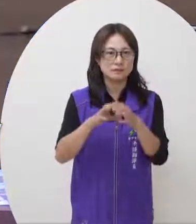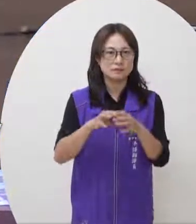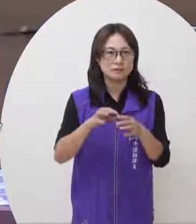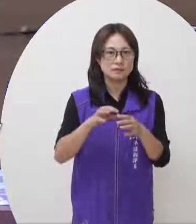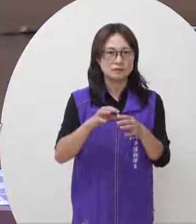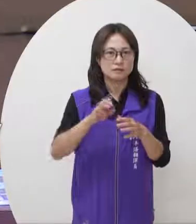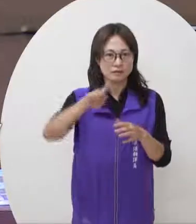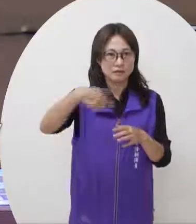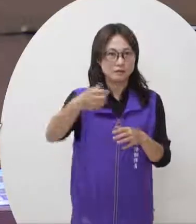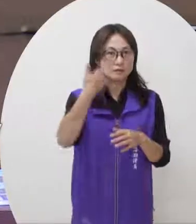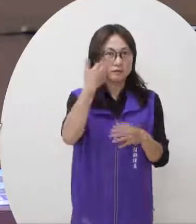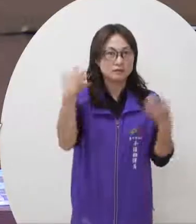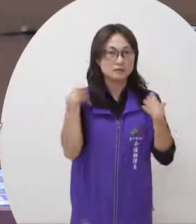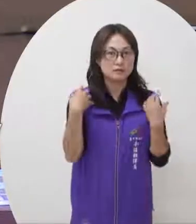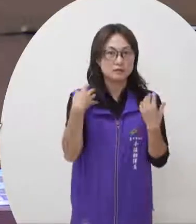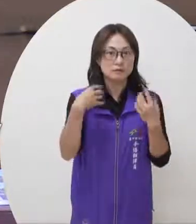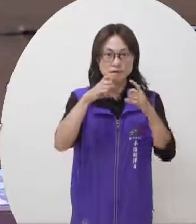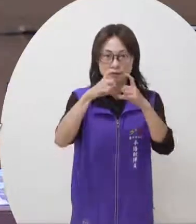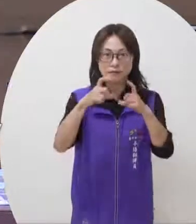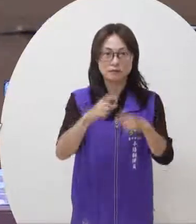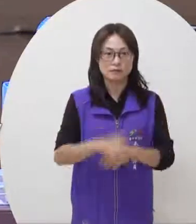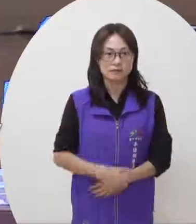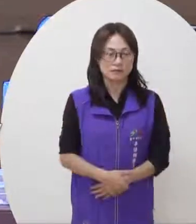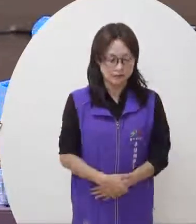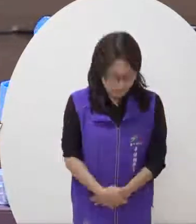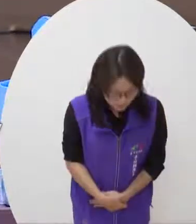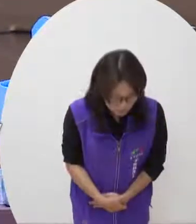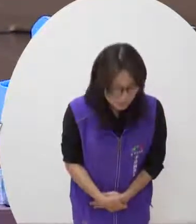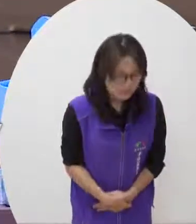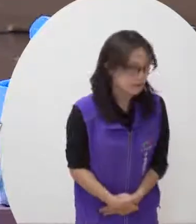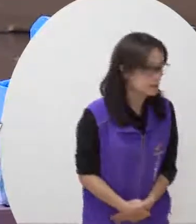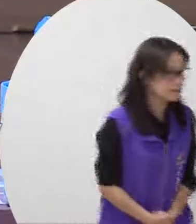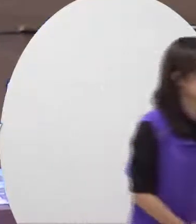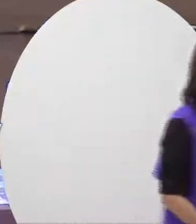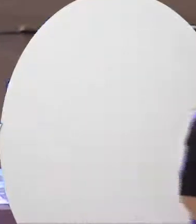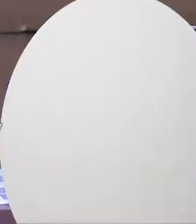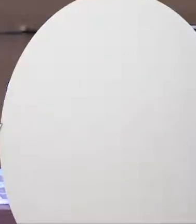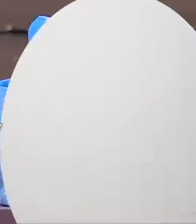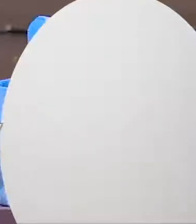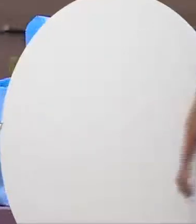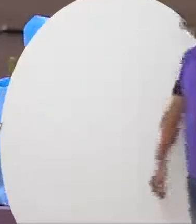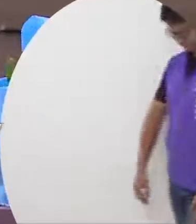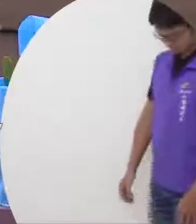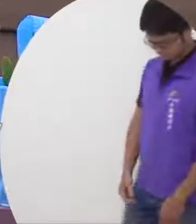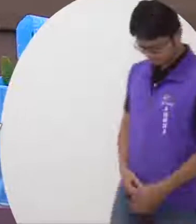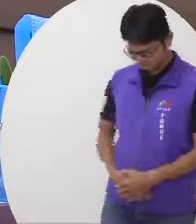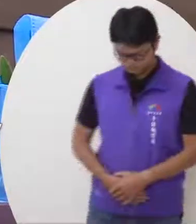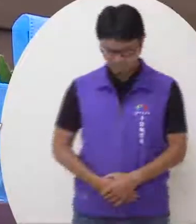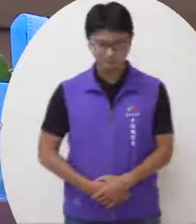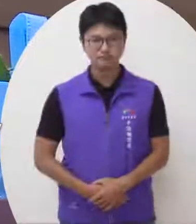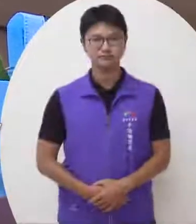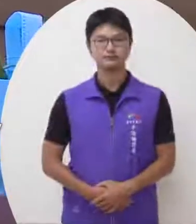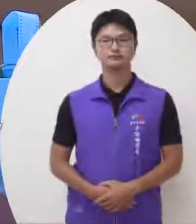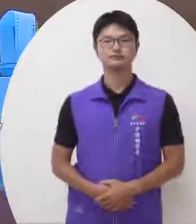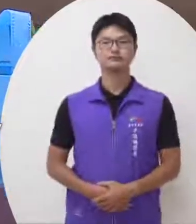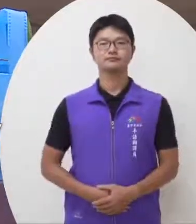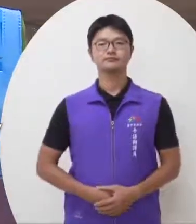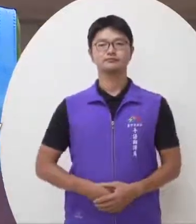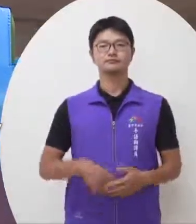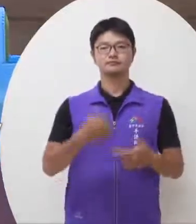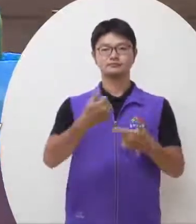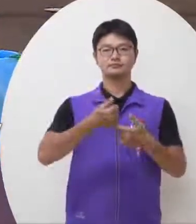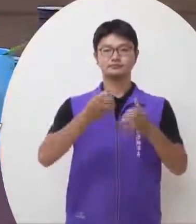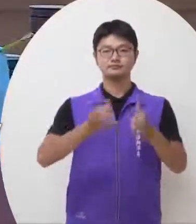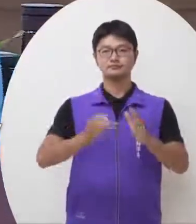好，接下来哪个局处首长？哪个局处会首长要？好，建设局陈大田局长。